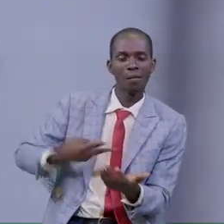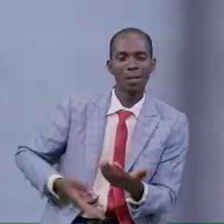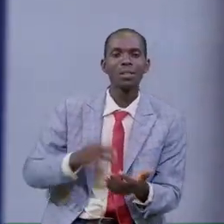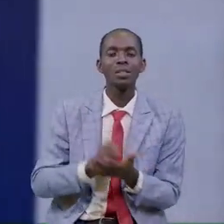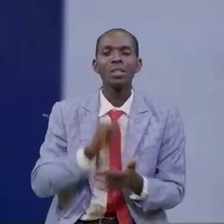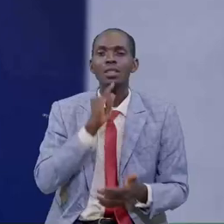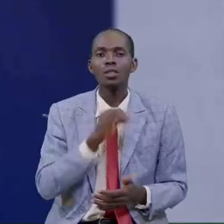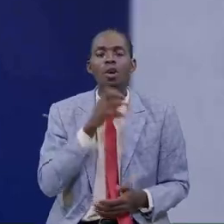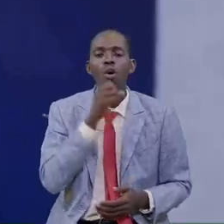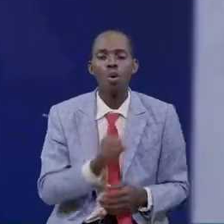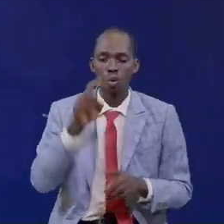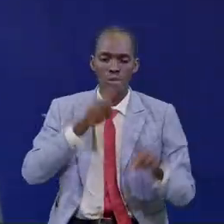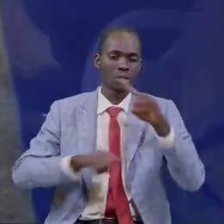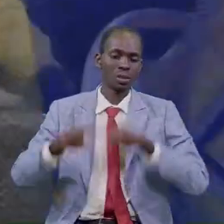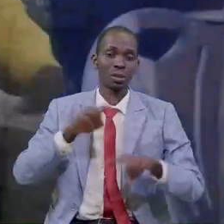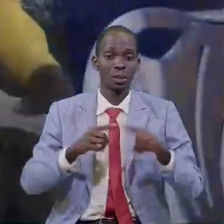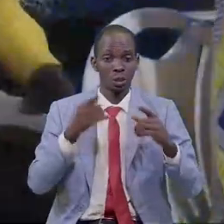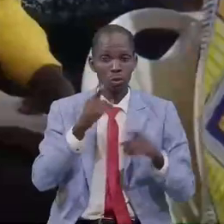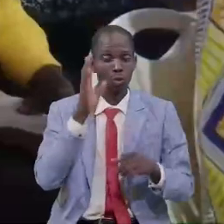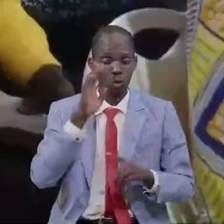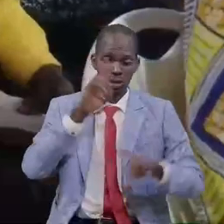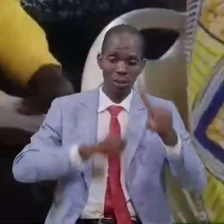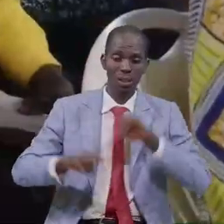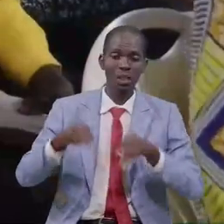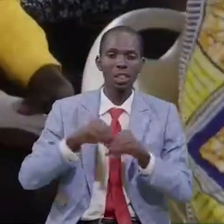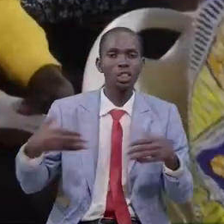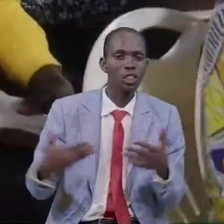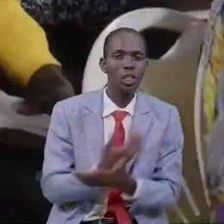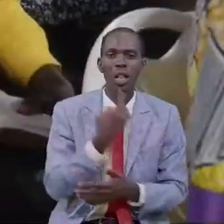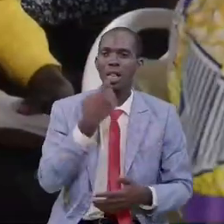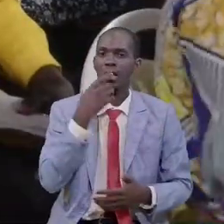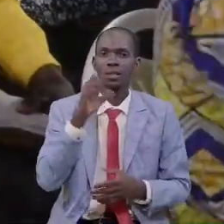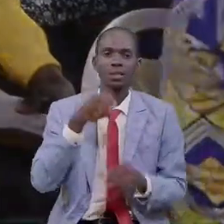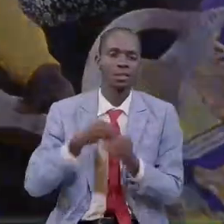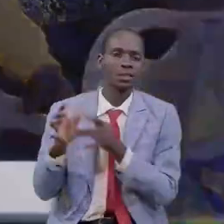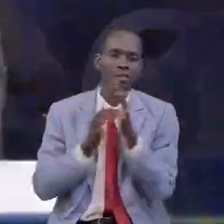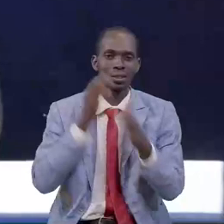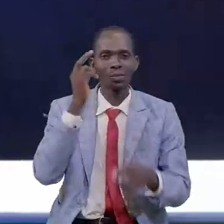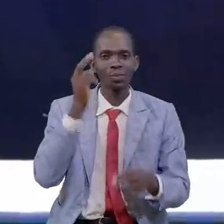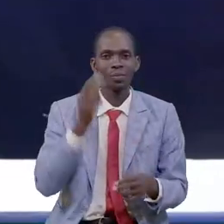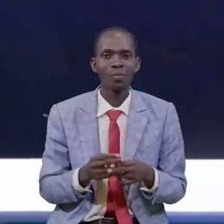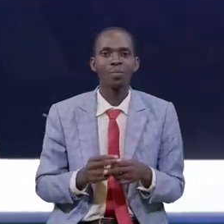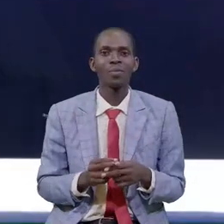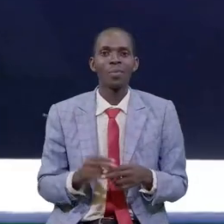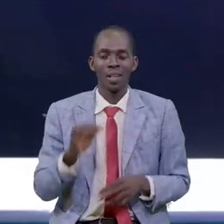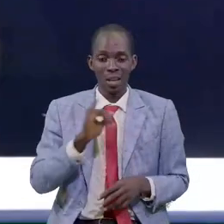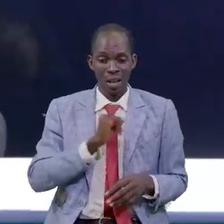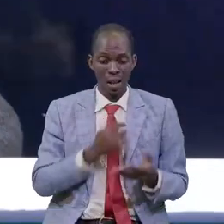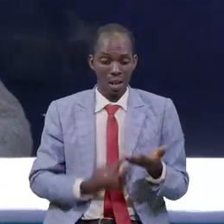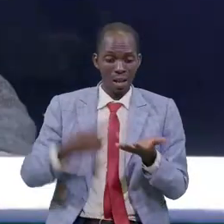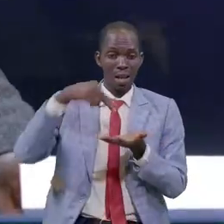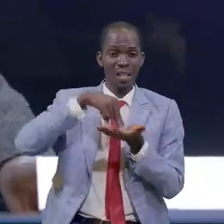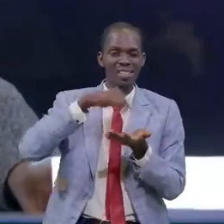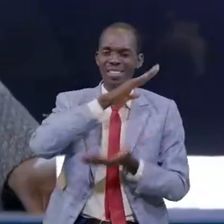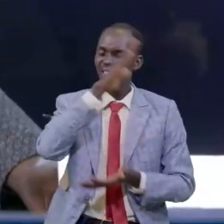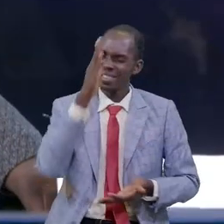speak now in new tongues. Vous allez maintenant parler avec une nouvelle langue. Arise, never to fall again. Je me